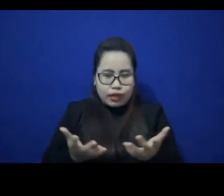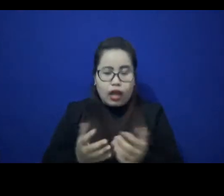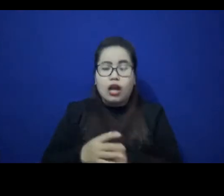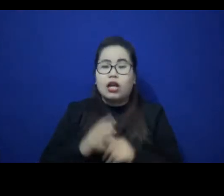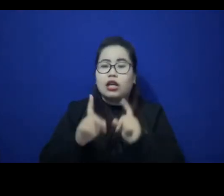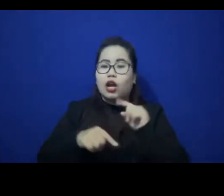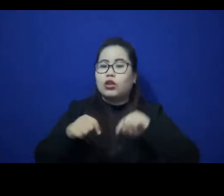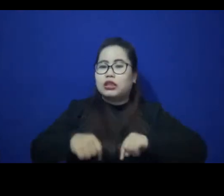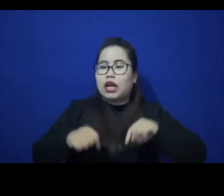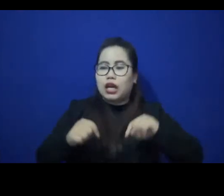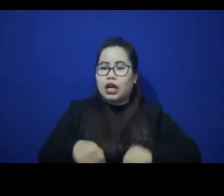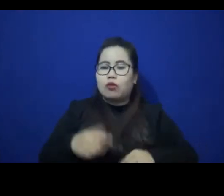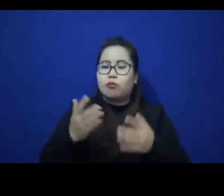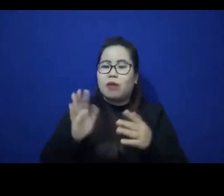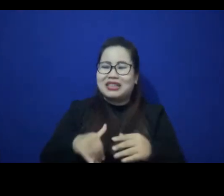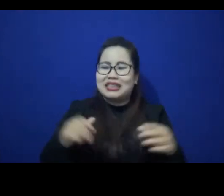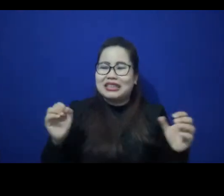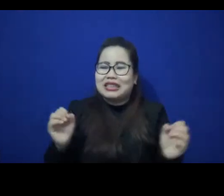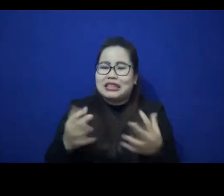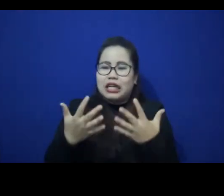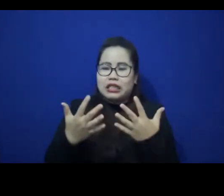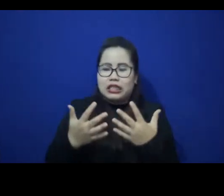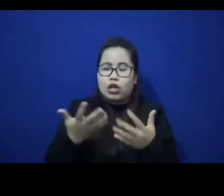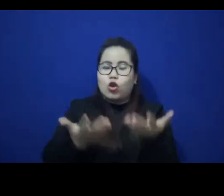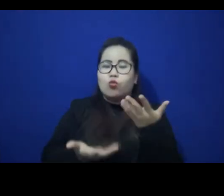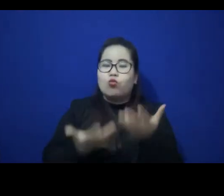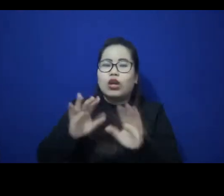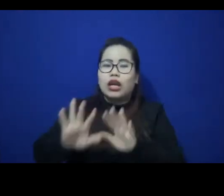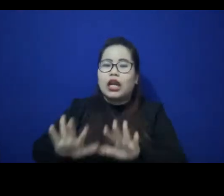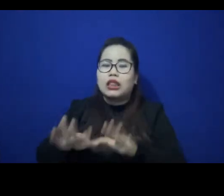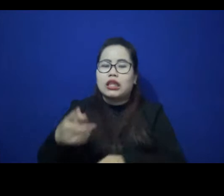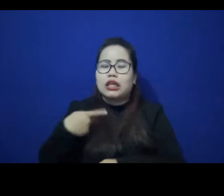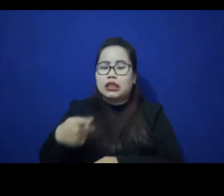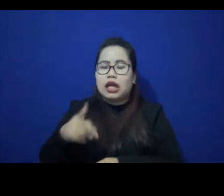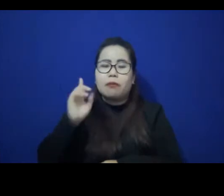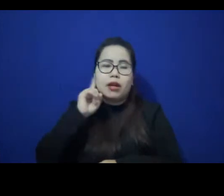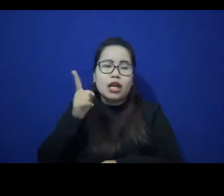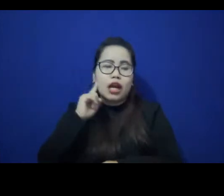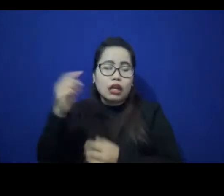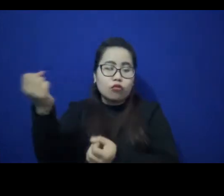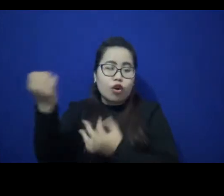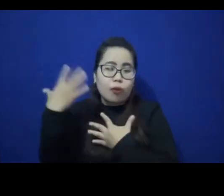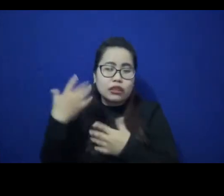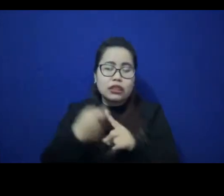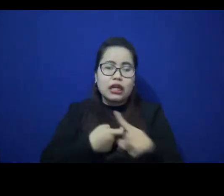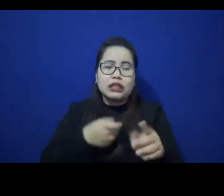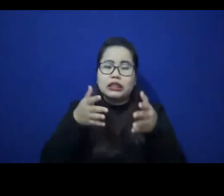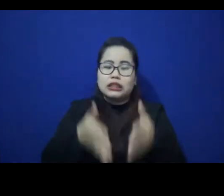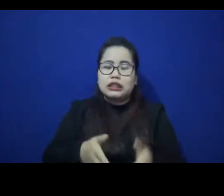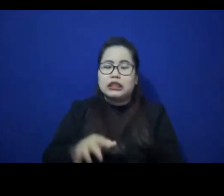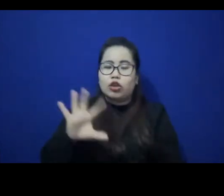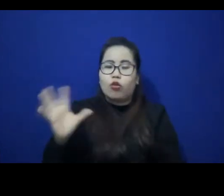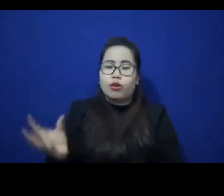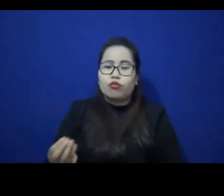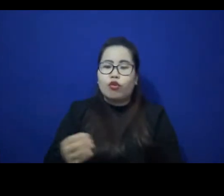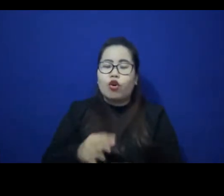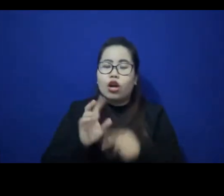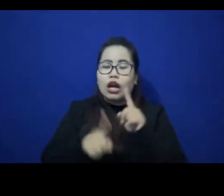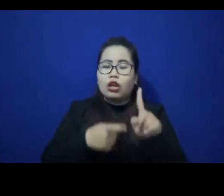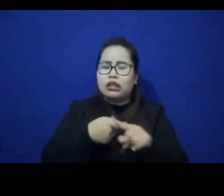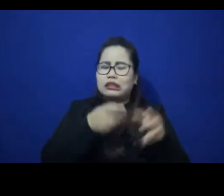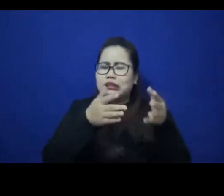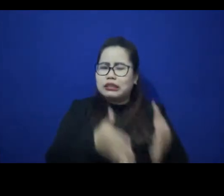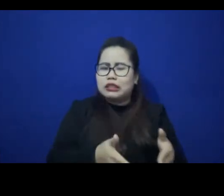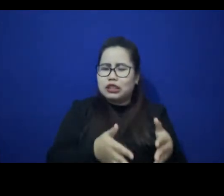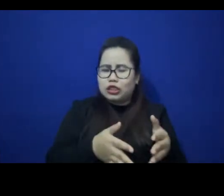ini itu masih terjadi nanti kita akan mendengar update ya dari sisi kominfo secara filosofis